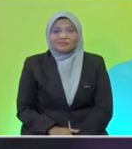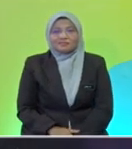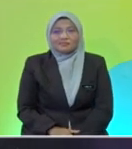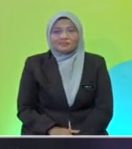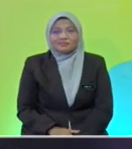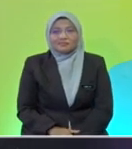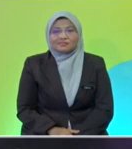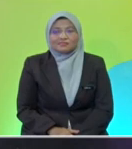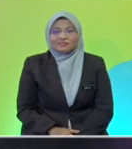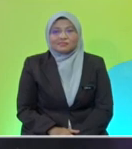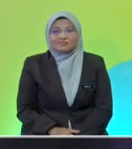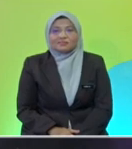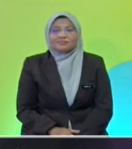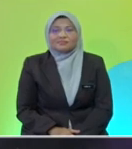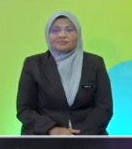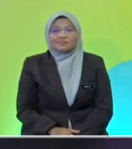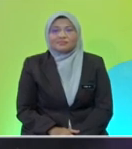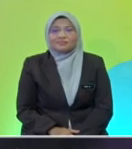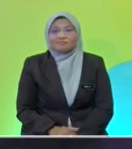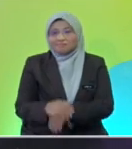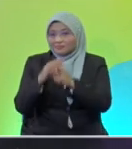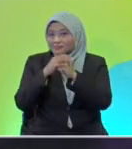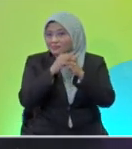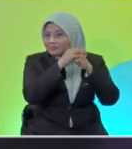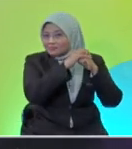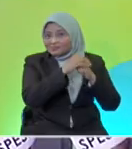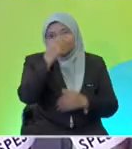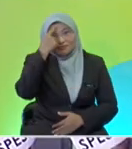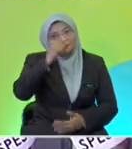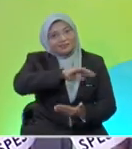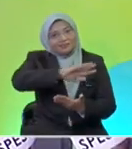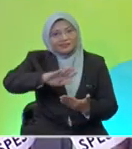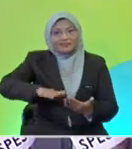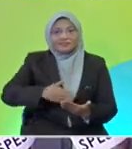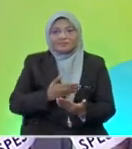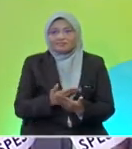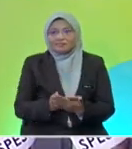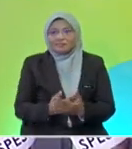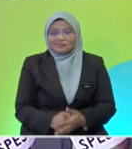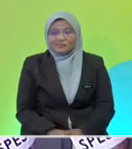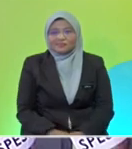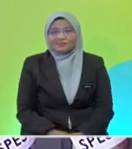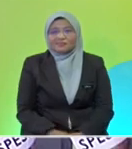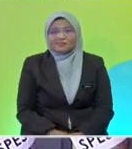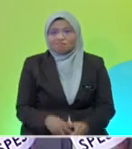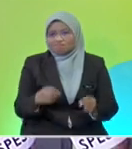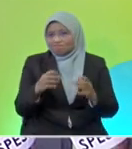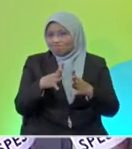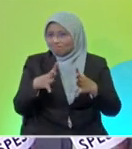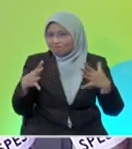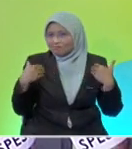emas juga untuk memenuhi kebutuhan tanya kawan-kawan banyak nih Cikgu saya tadi